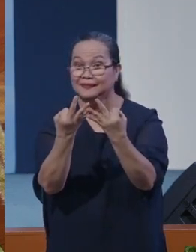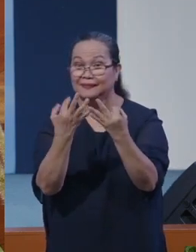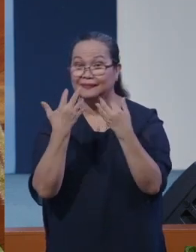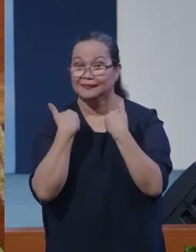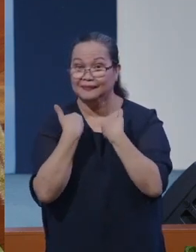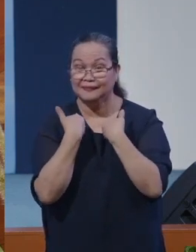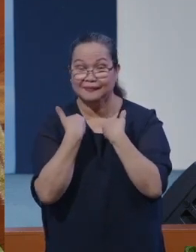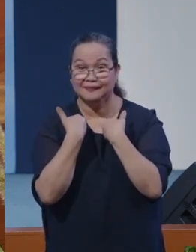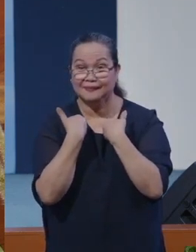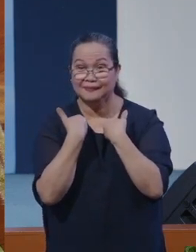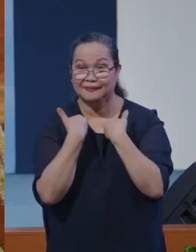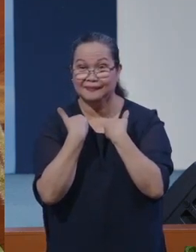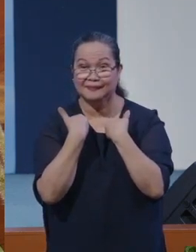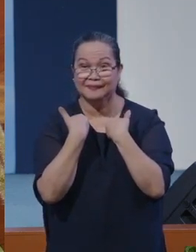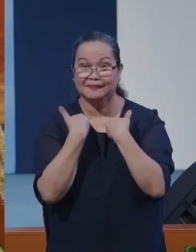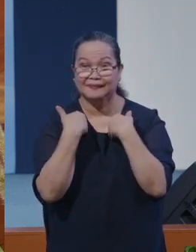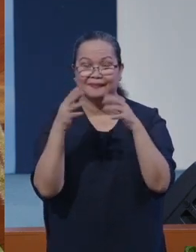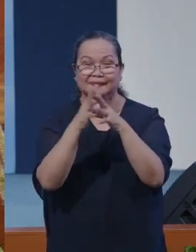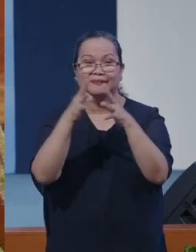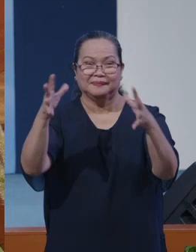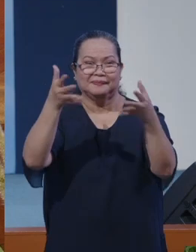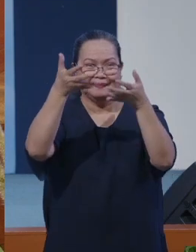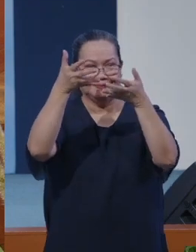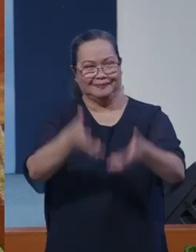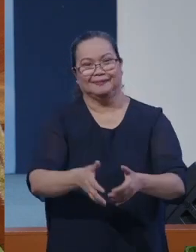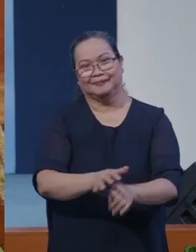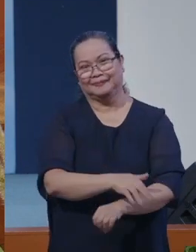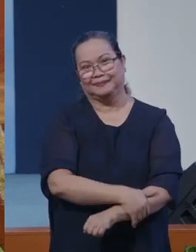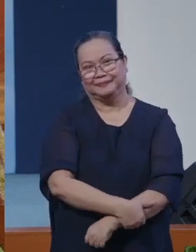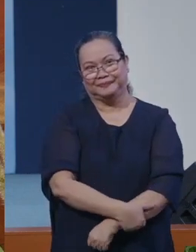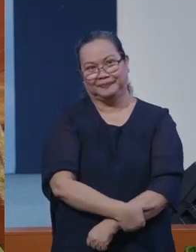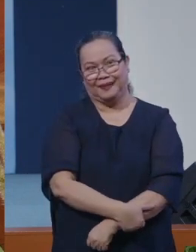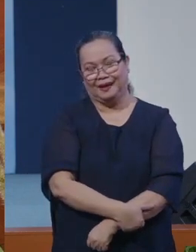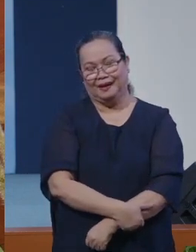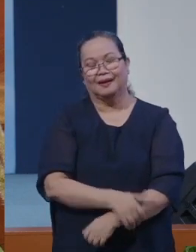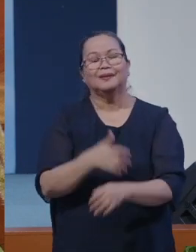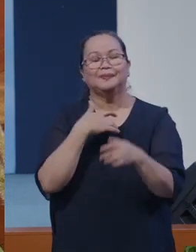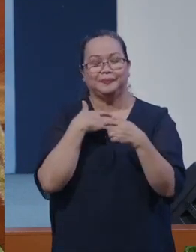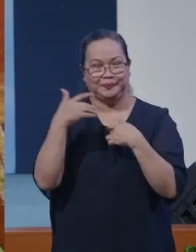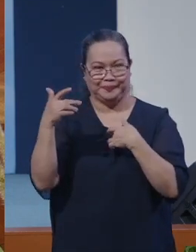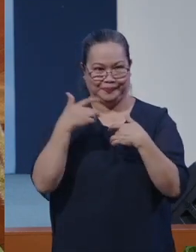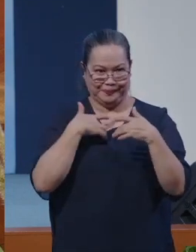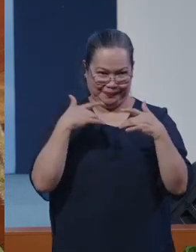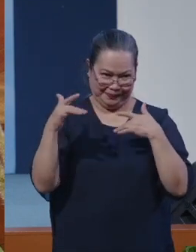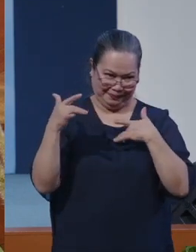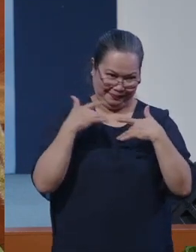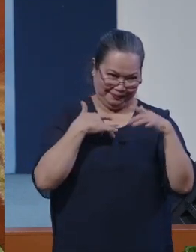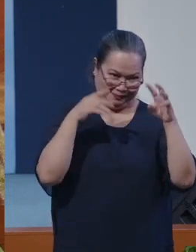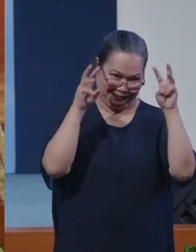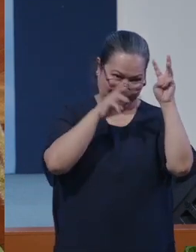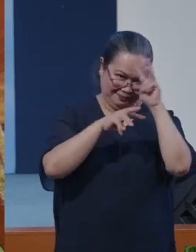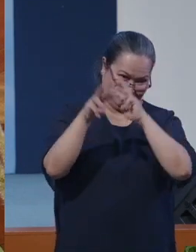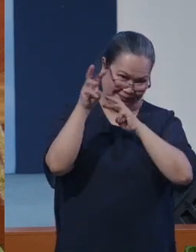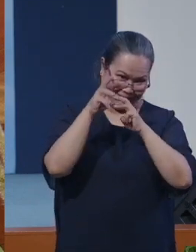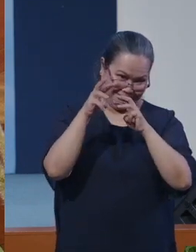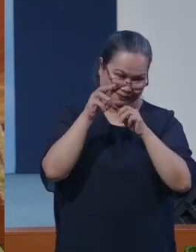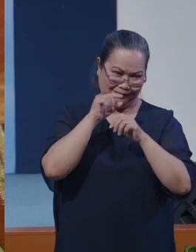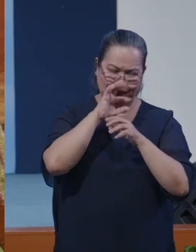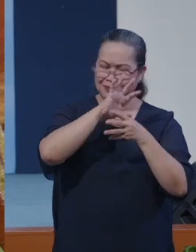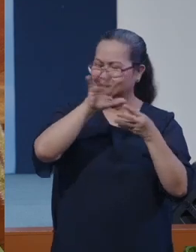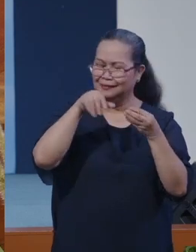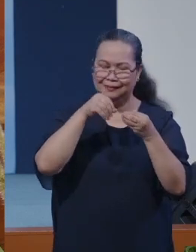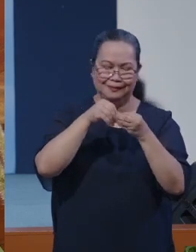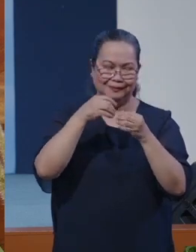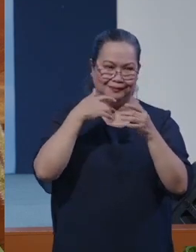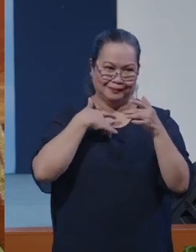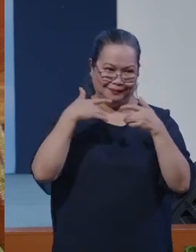ay lubhang nabibigatan sa pag-aalala, anxiety. General anxiety